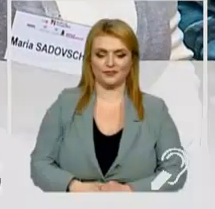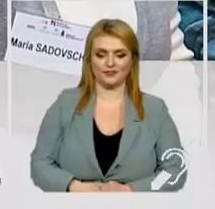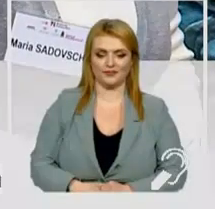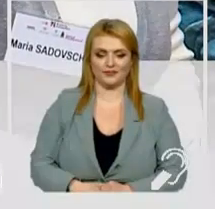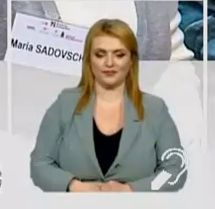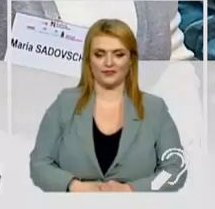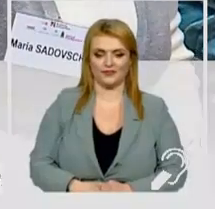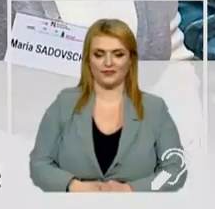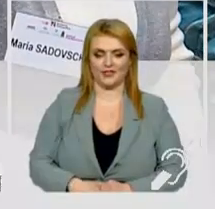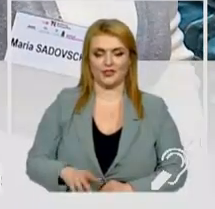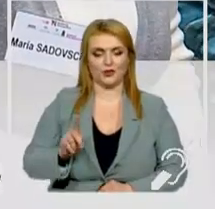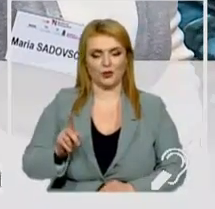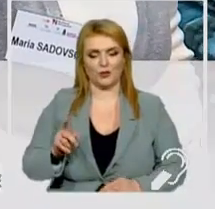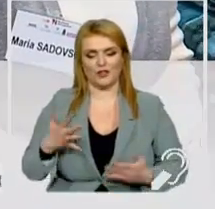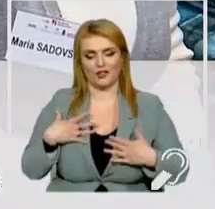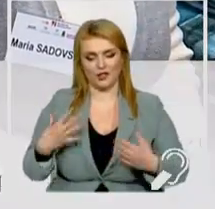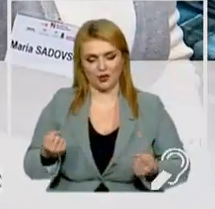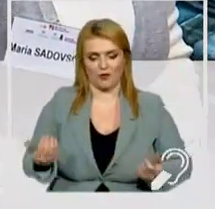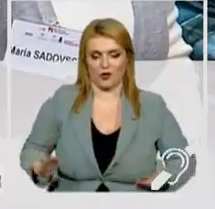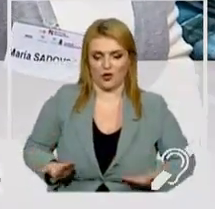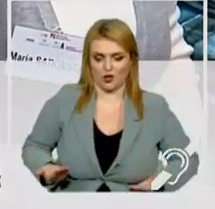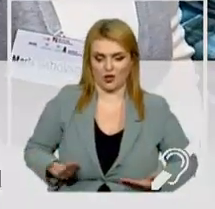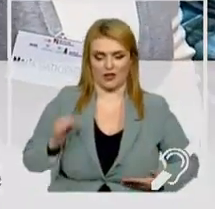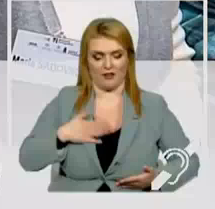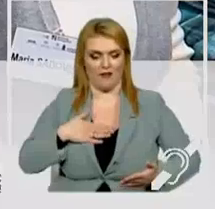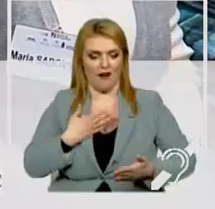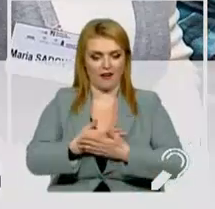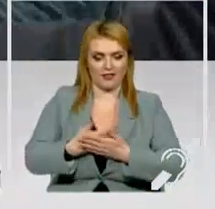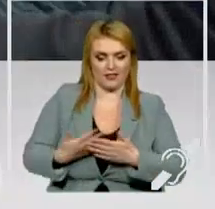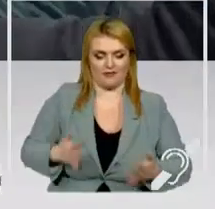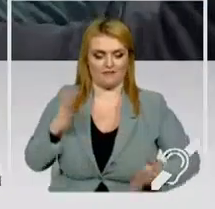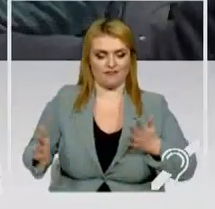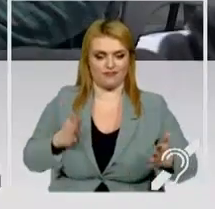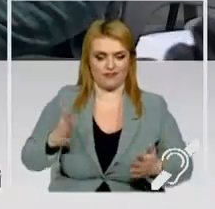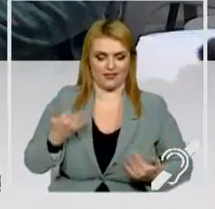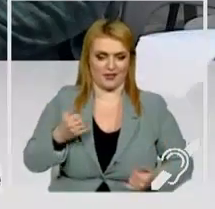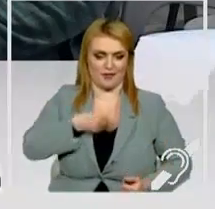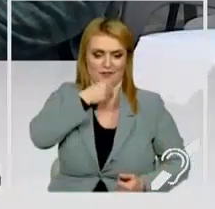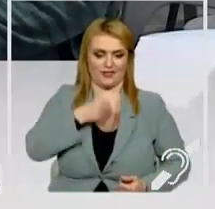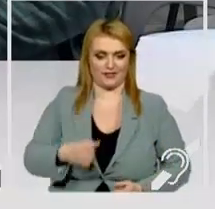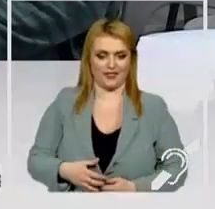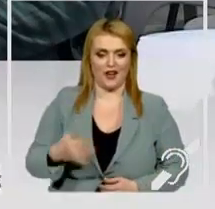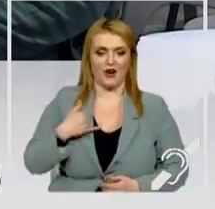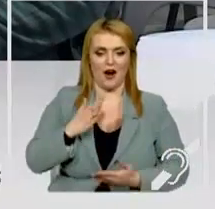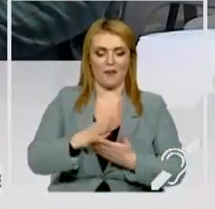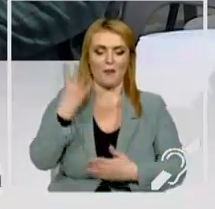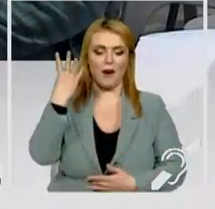o viață sănătoasă și activă la bătrânețe. Am 4